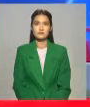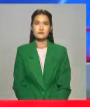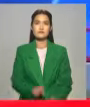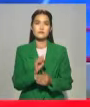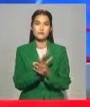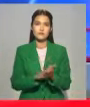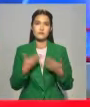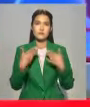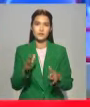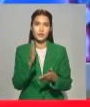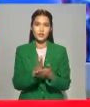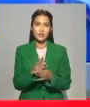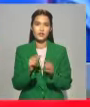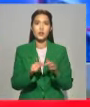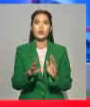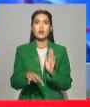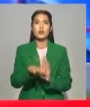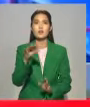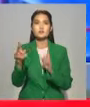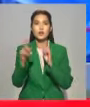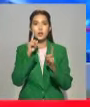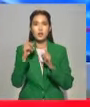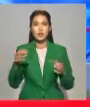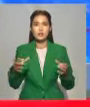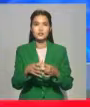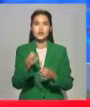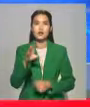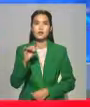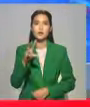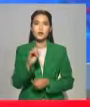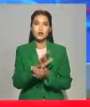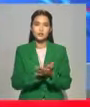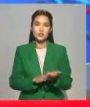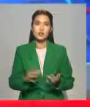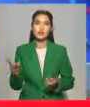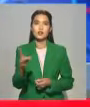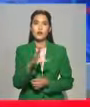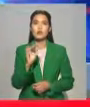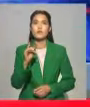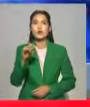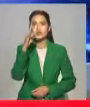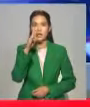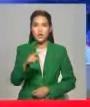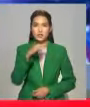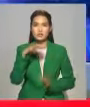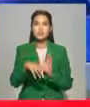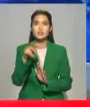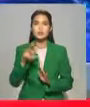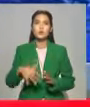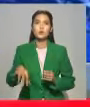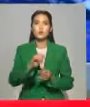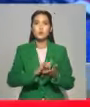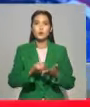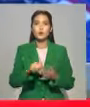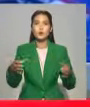Продолжаем выпуск. Отчетно-выборные конференции филиалов Аманат продолжаются в регионах. В Восточном Казахстане депутаты всех уровней